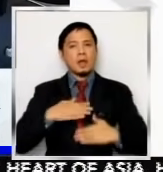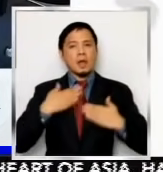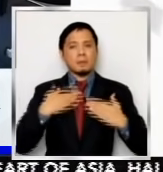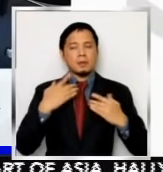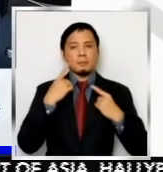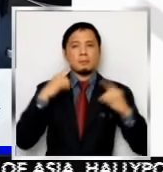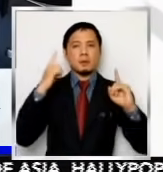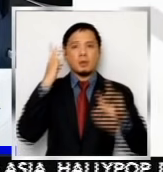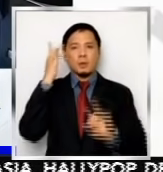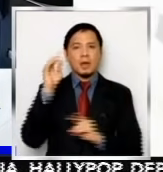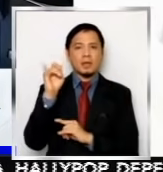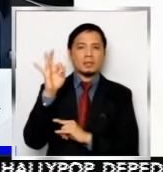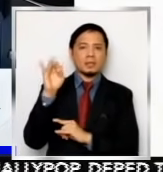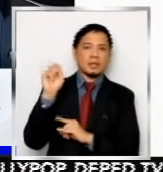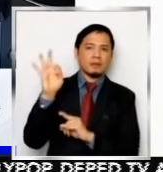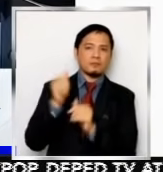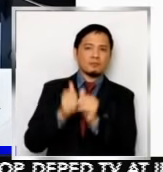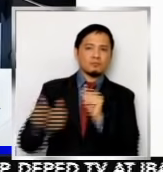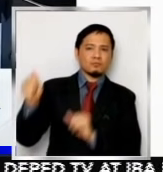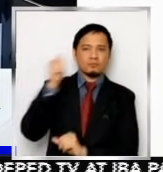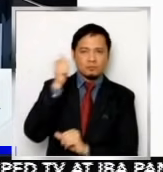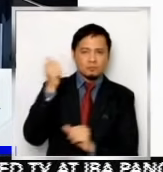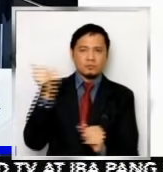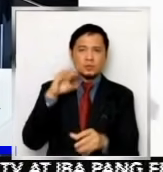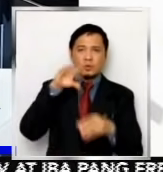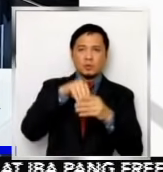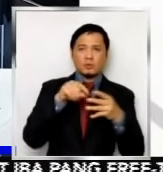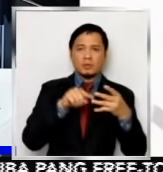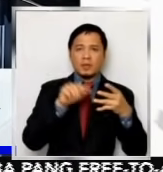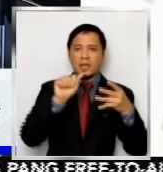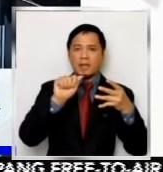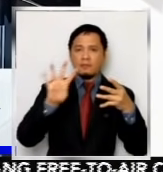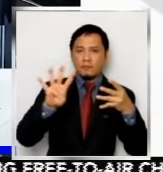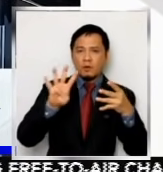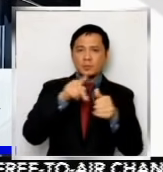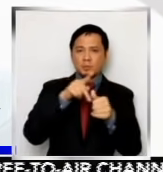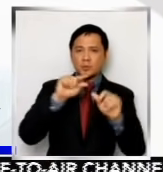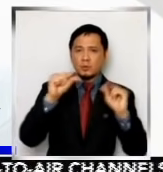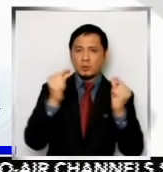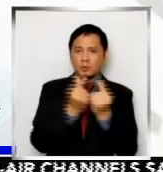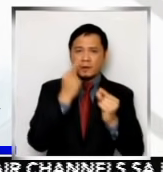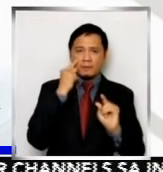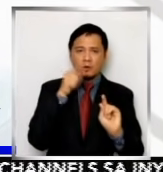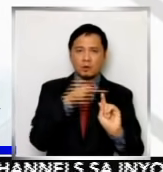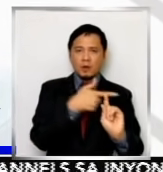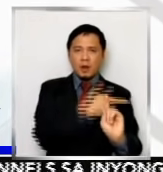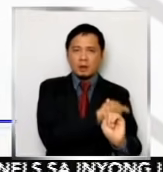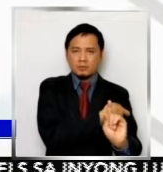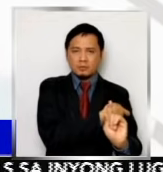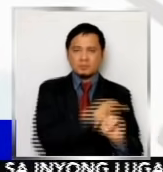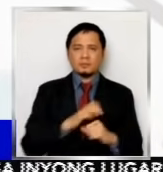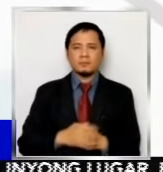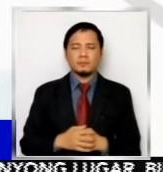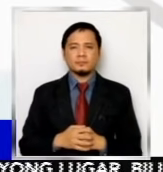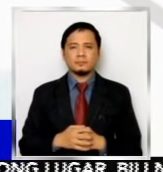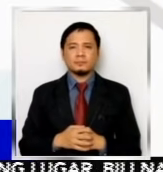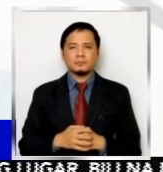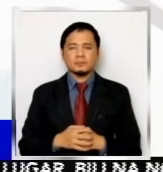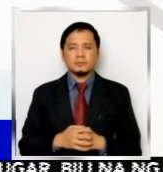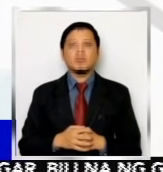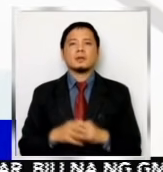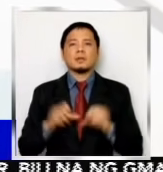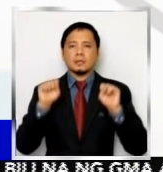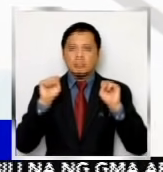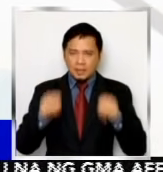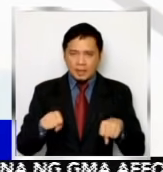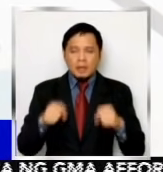na mga tulad niya sa mas pinasimpleng A4 priority group sa pagbabakuna. Kahit pa paano, meron na tayong magiging protection, and isa na po